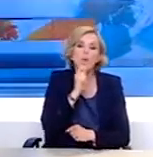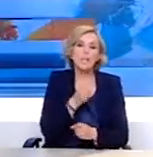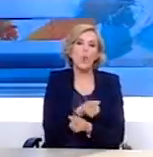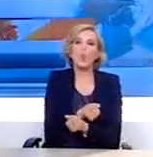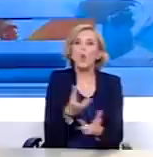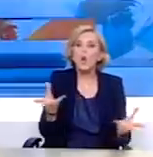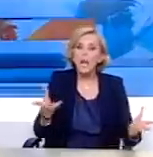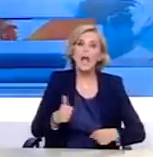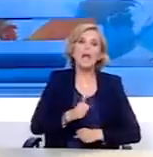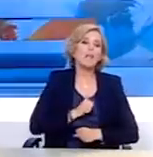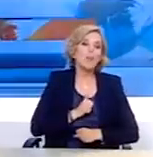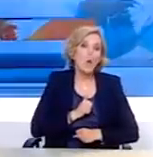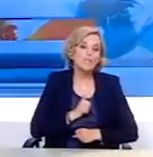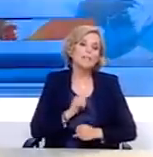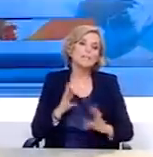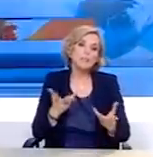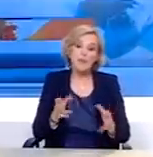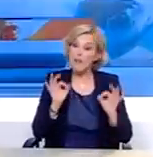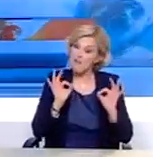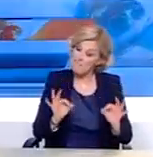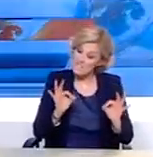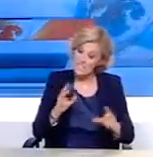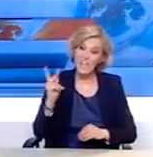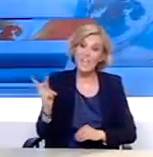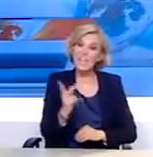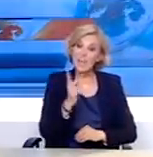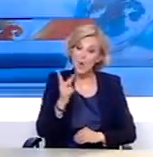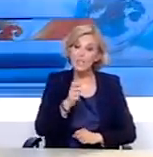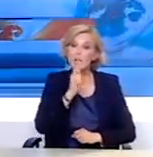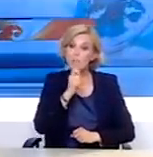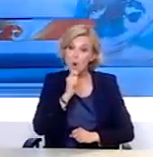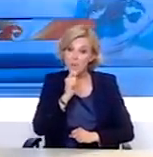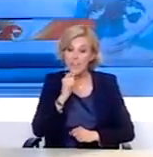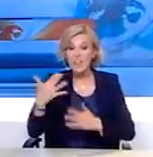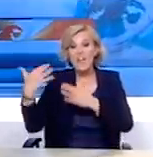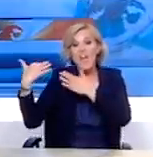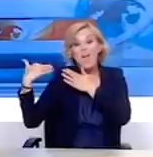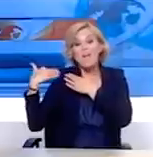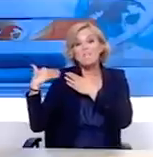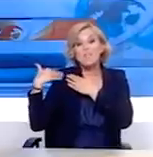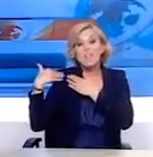πω ότι η κοινωνική πολιτική βεβαίως και ασκεί η πολιτεία. Σε καμία περίπτωση δεν αφήνουμε